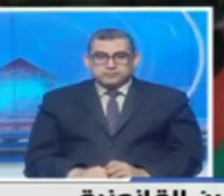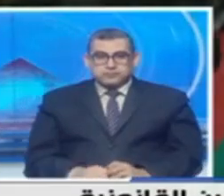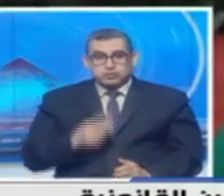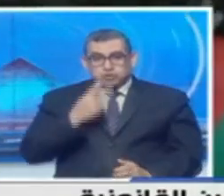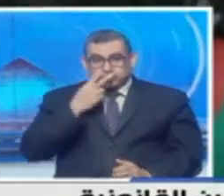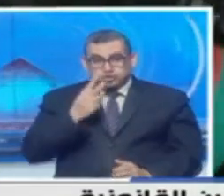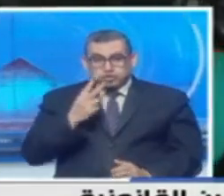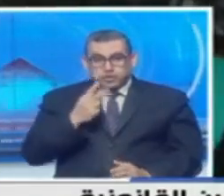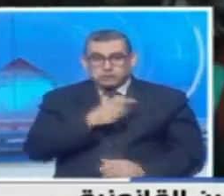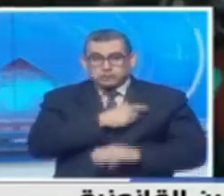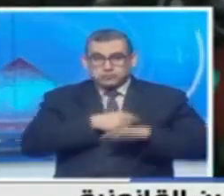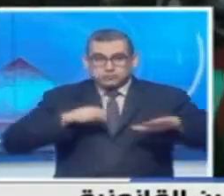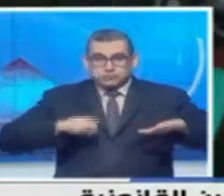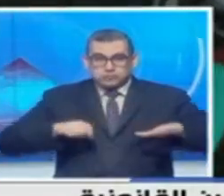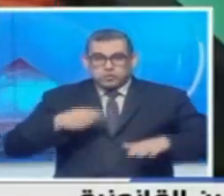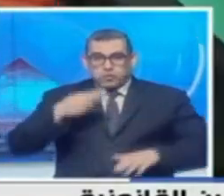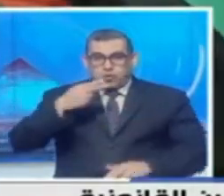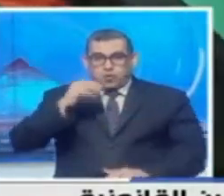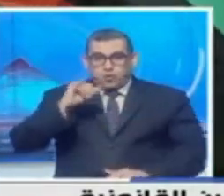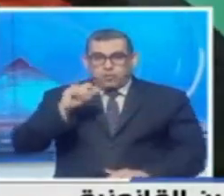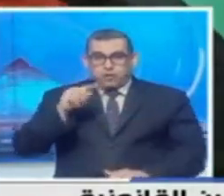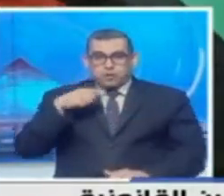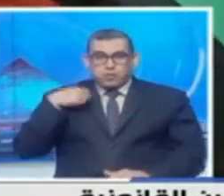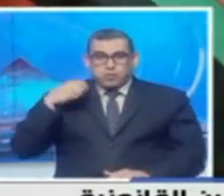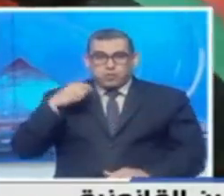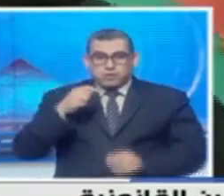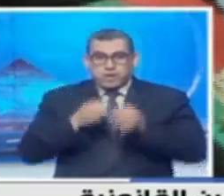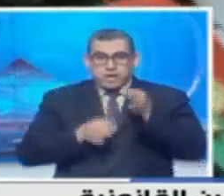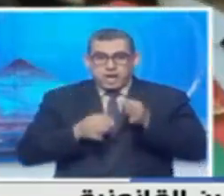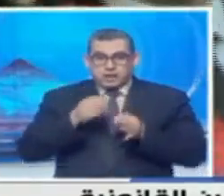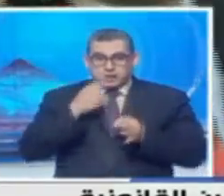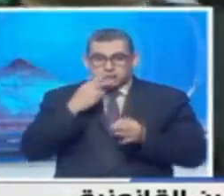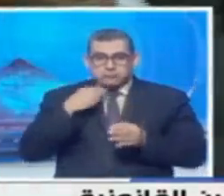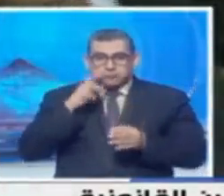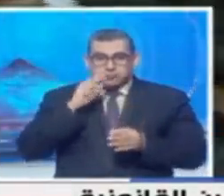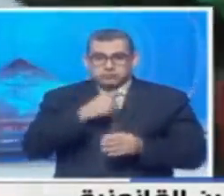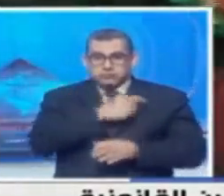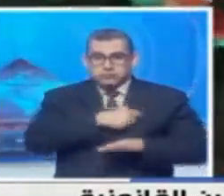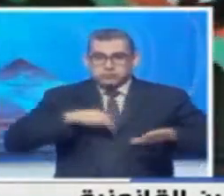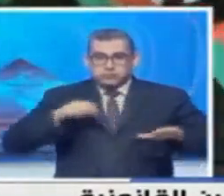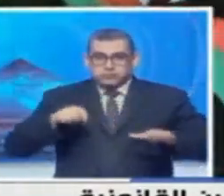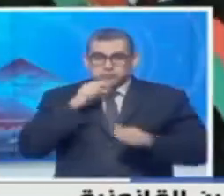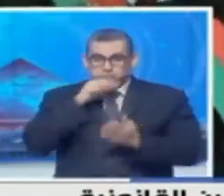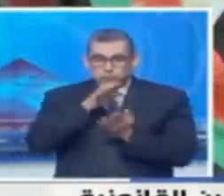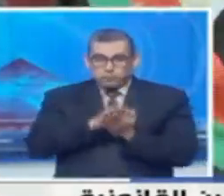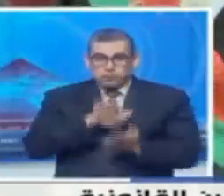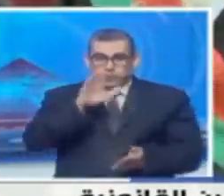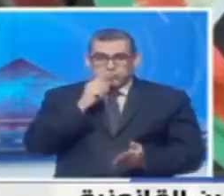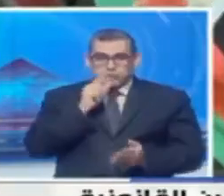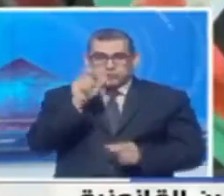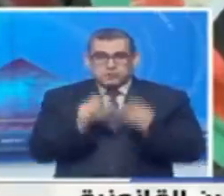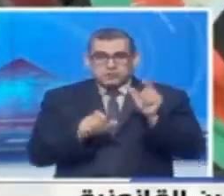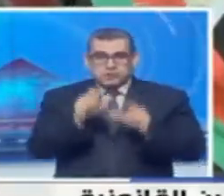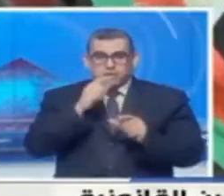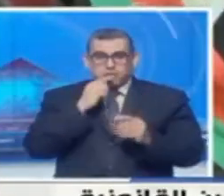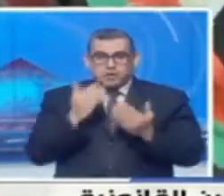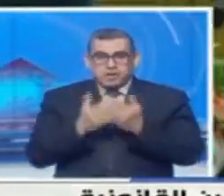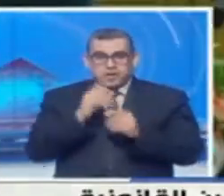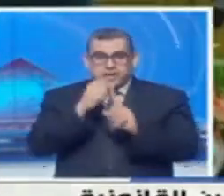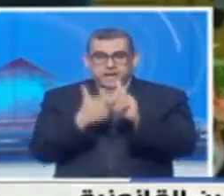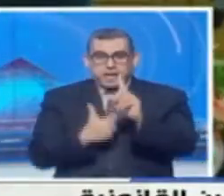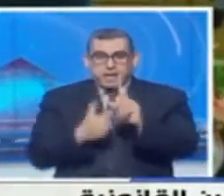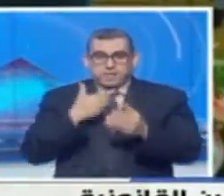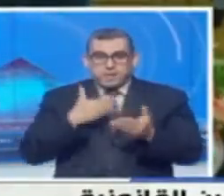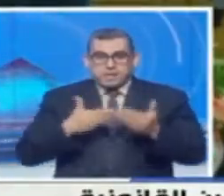شهد المستشار عمر مروان وزير العدل مراسم أداء اليمين القانونية لمعاوني النيابة